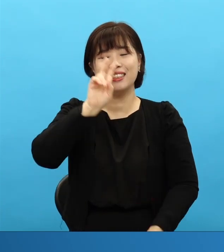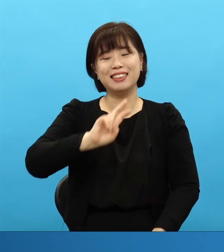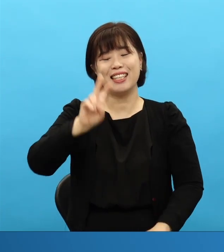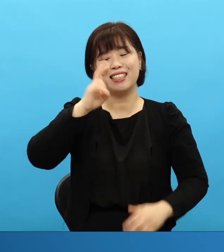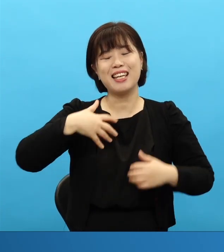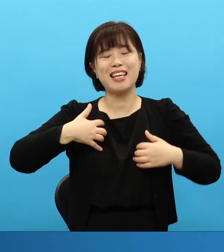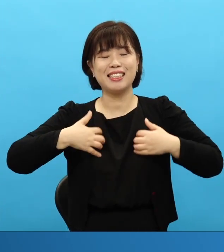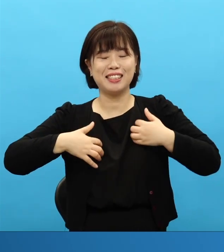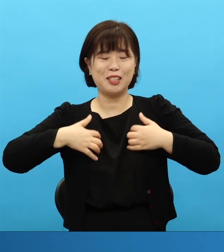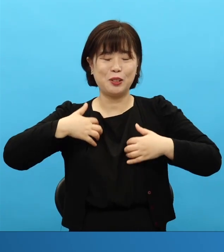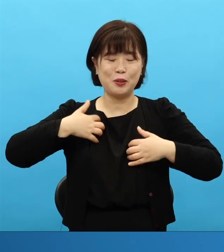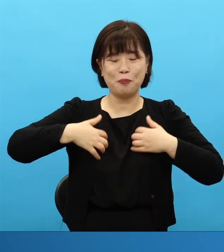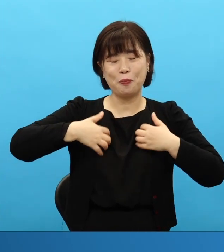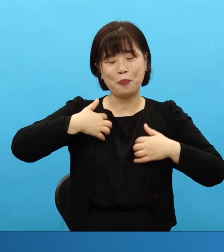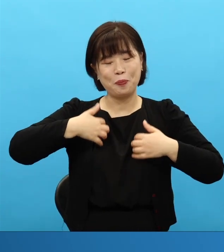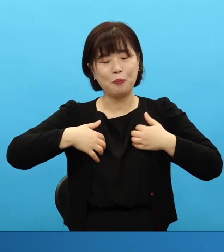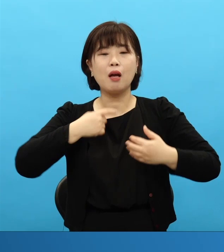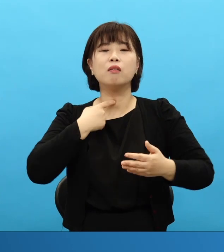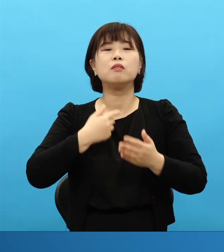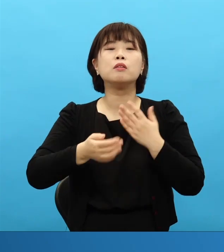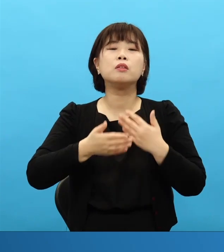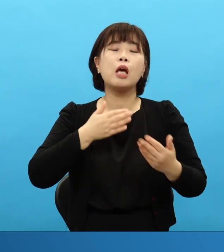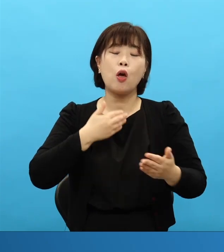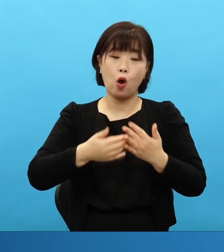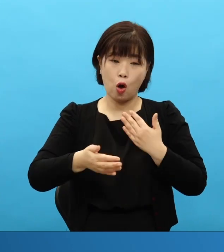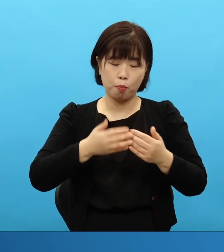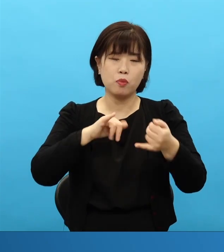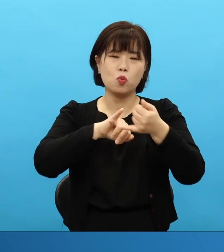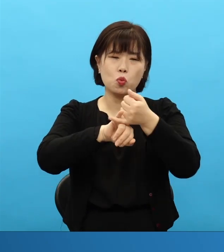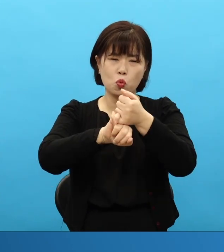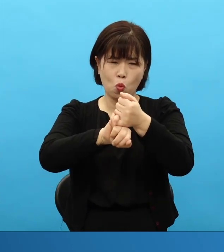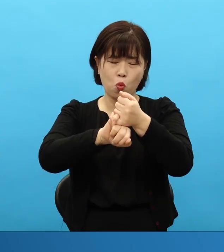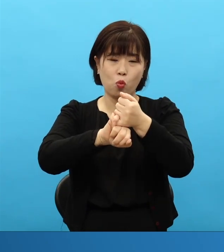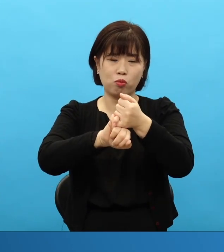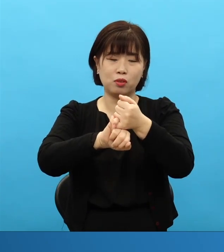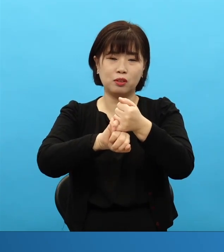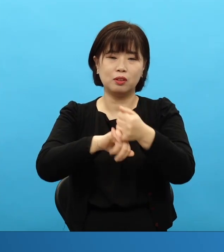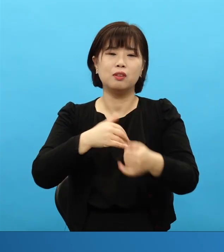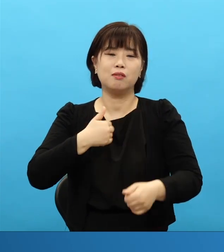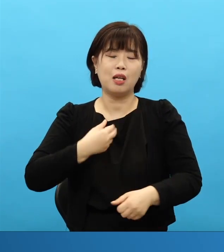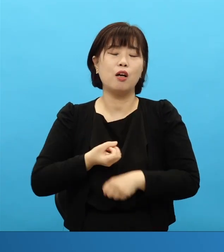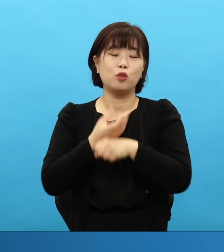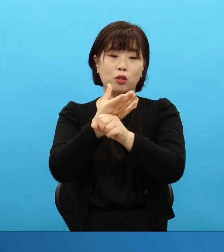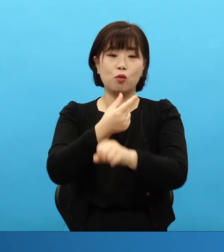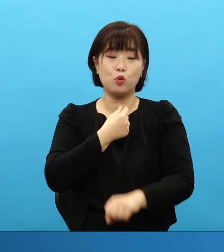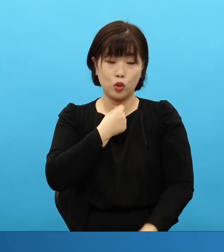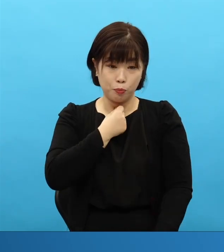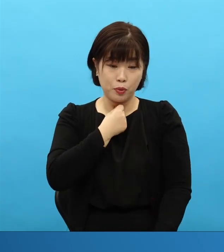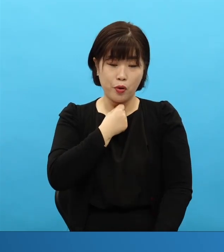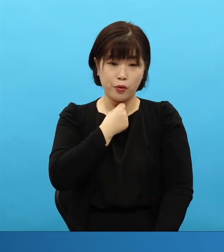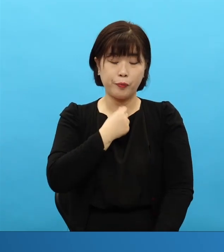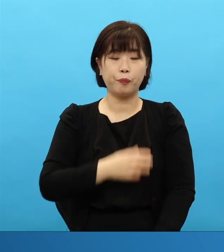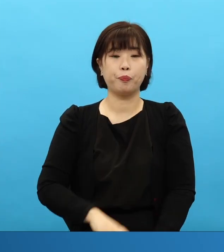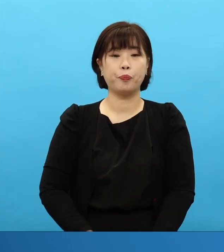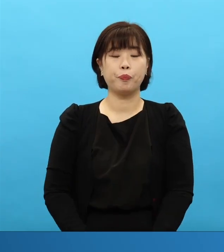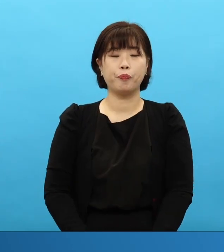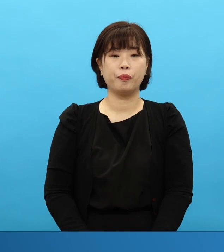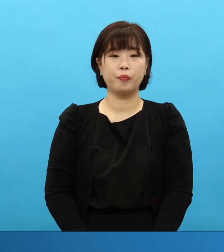깊은 맛을 보면은 좋겠다라는 것들을 꼭 좀 당부하고 싶고 그